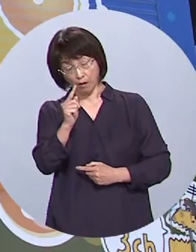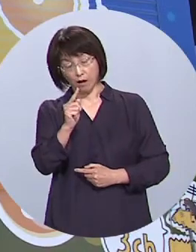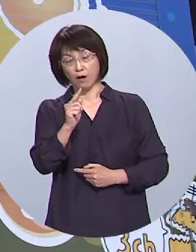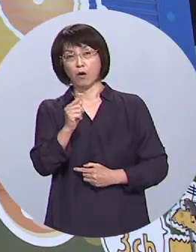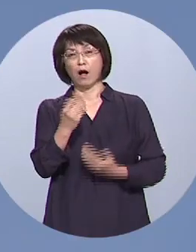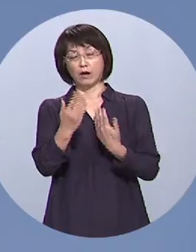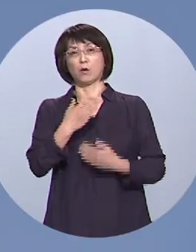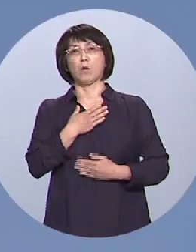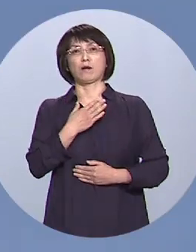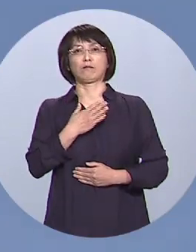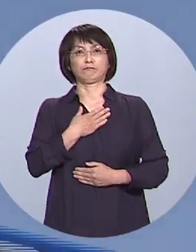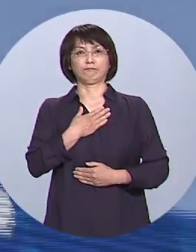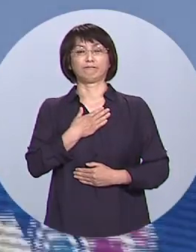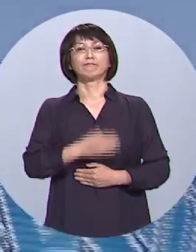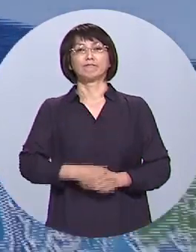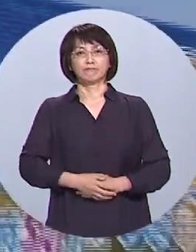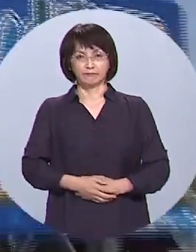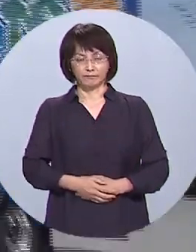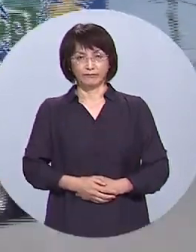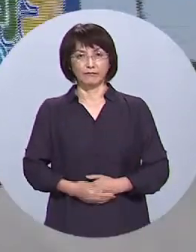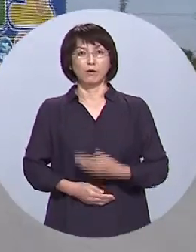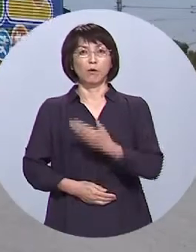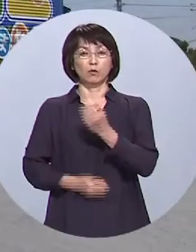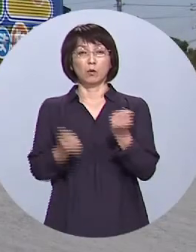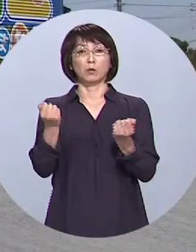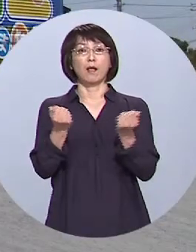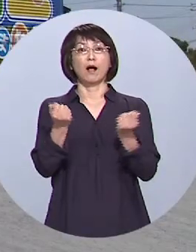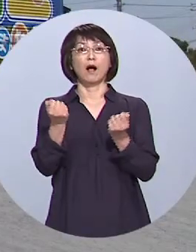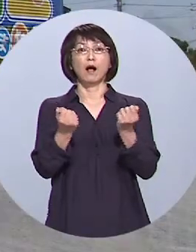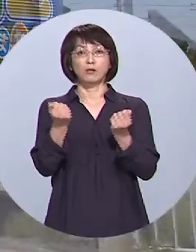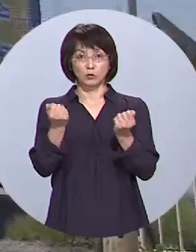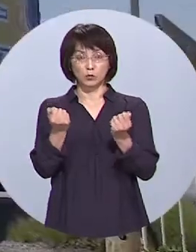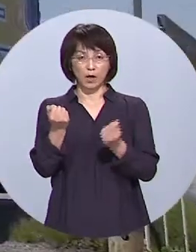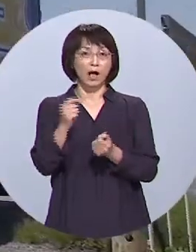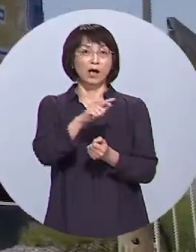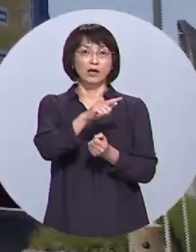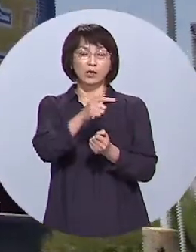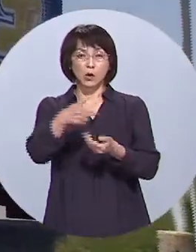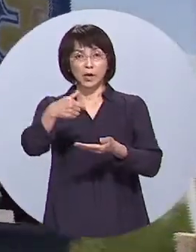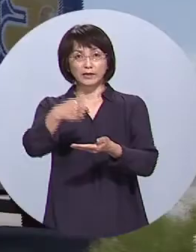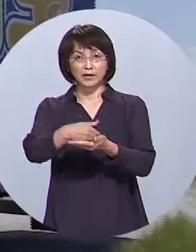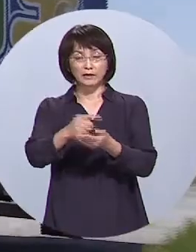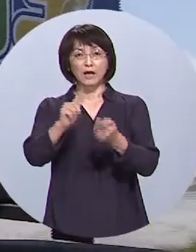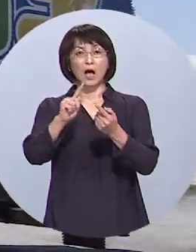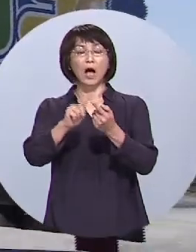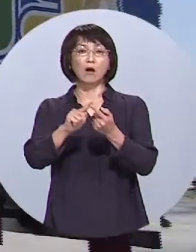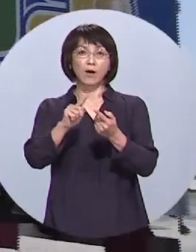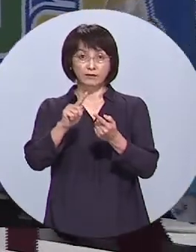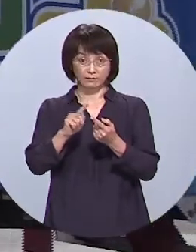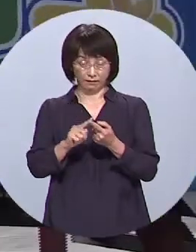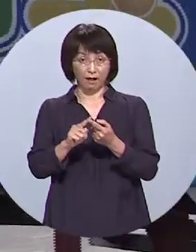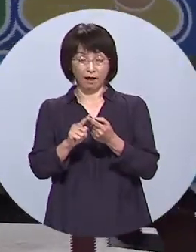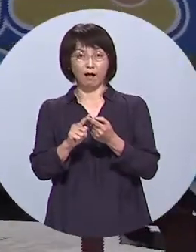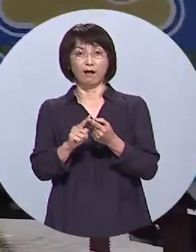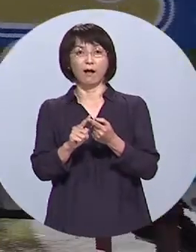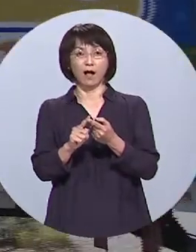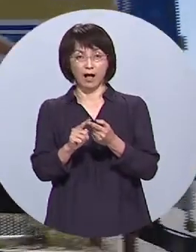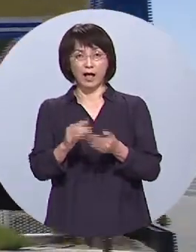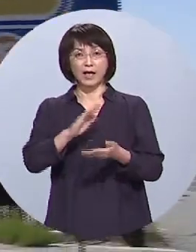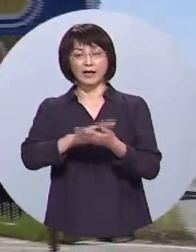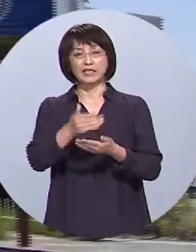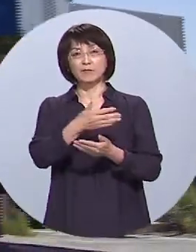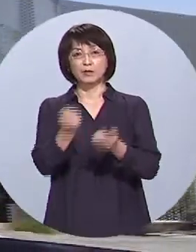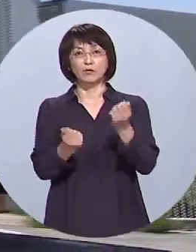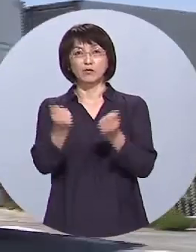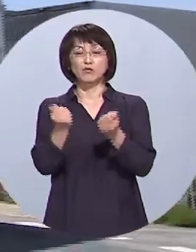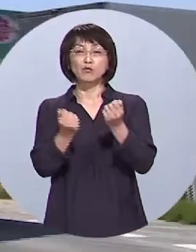だね、これ。こちらのラッピングトラック、様々なニーズに合わせた物流サービスを行っている清水運